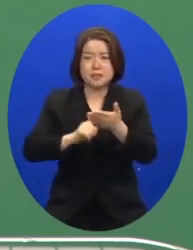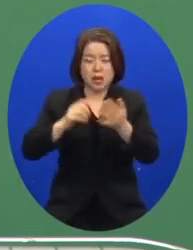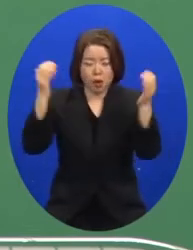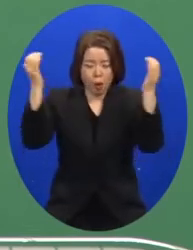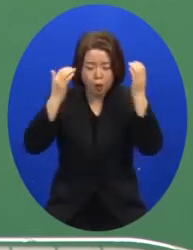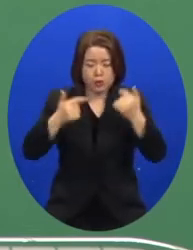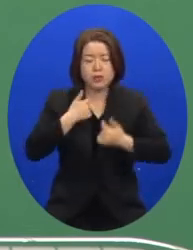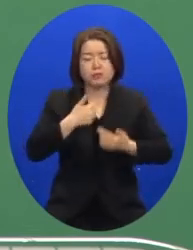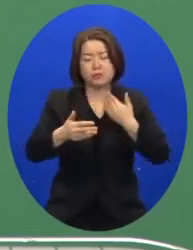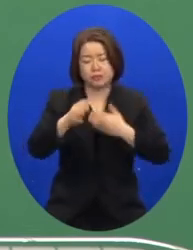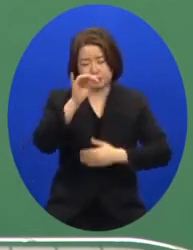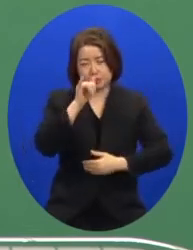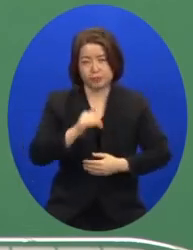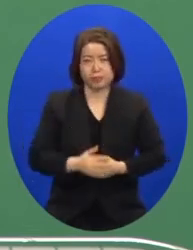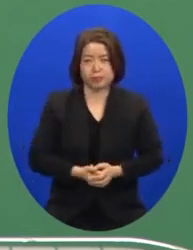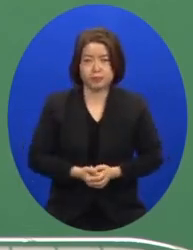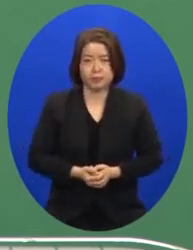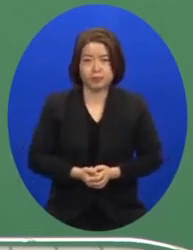겪습니다